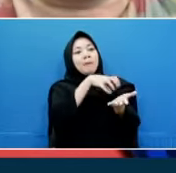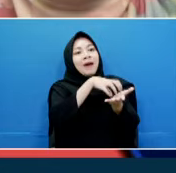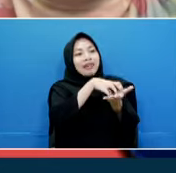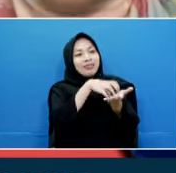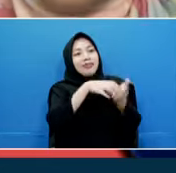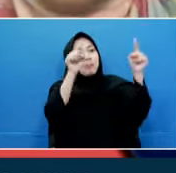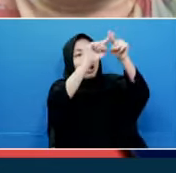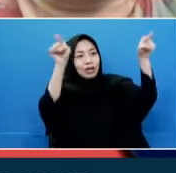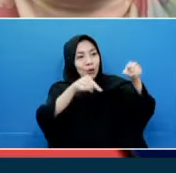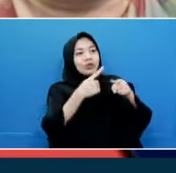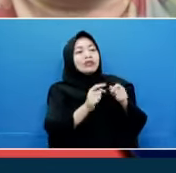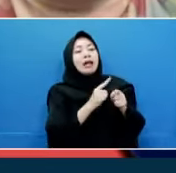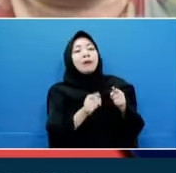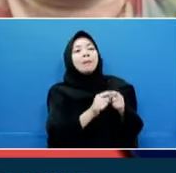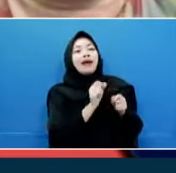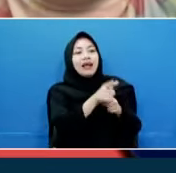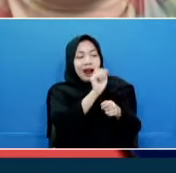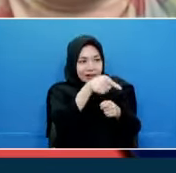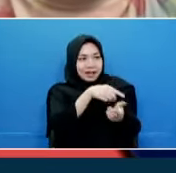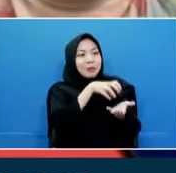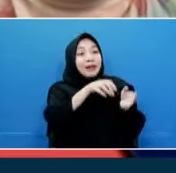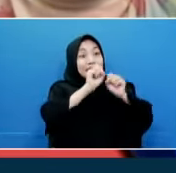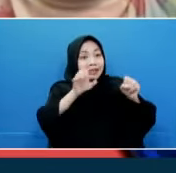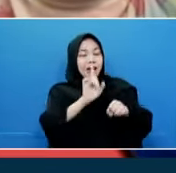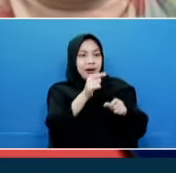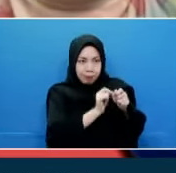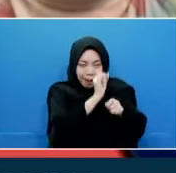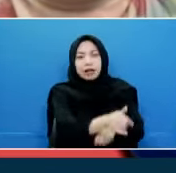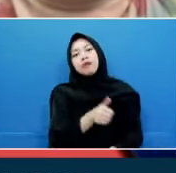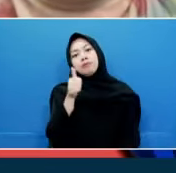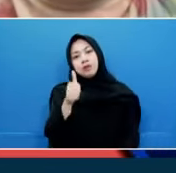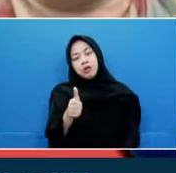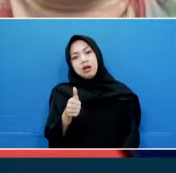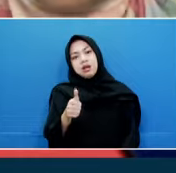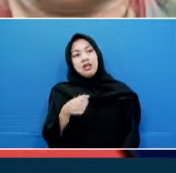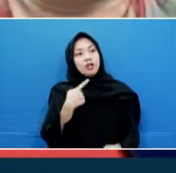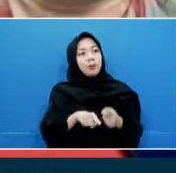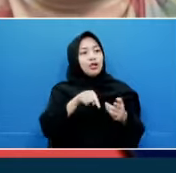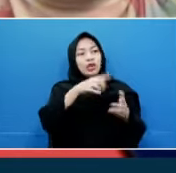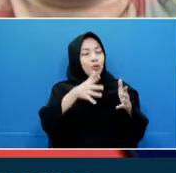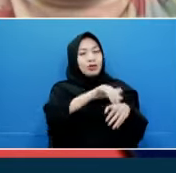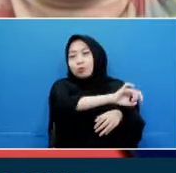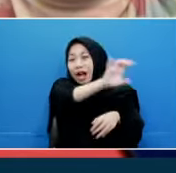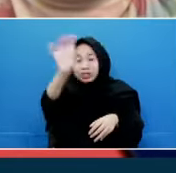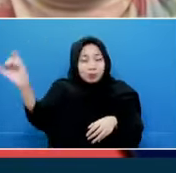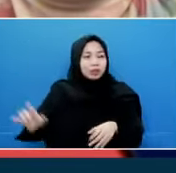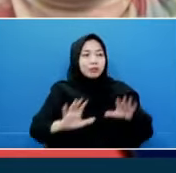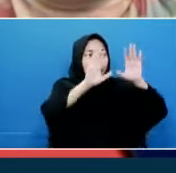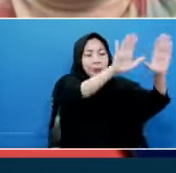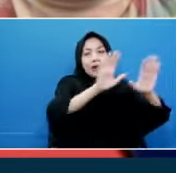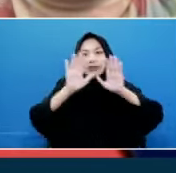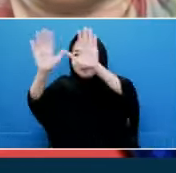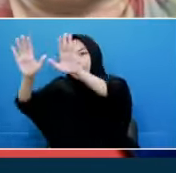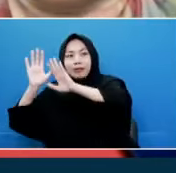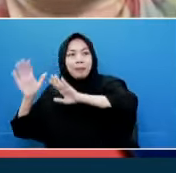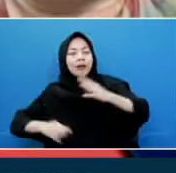Nah itu kan memang dibolehkan ya ada space-nya space iklan itu ada tapi ketika kemudian dia di ruang di mana pun ditempel e terutama